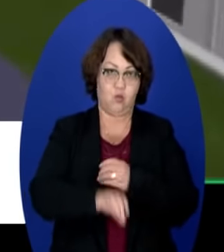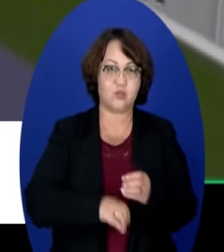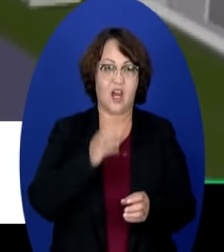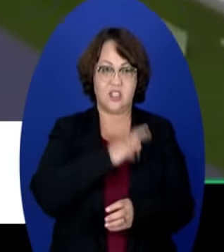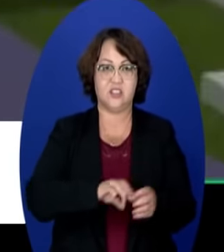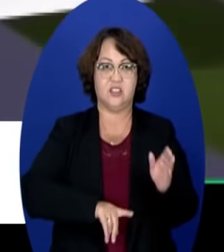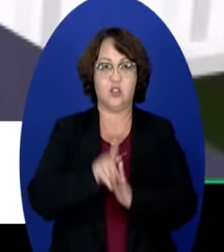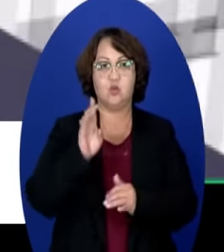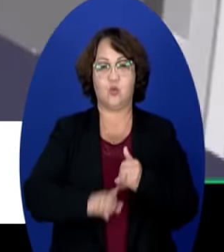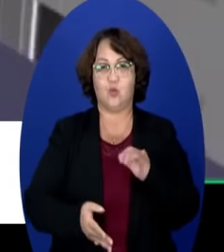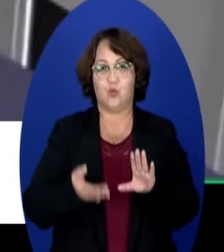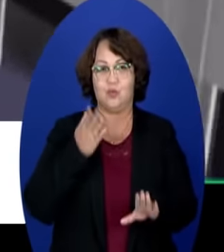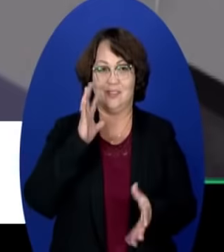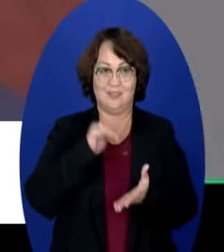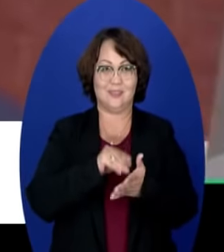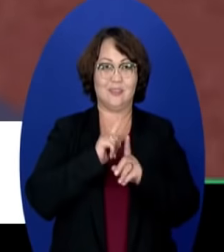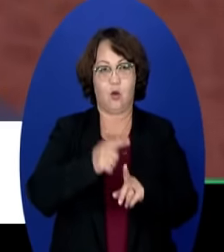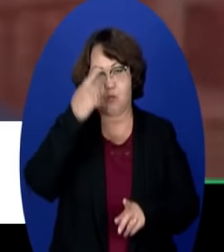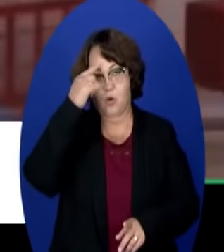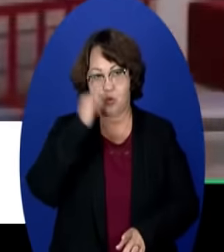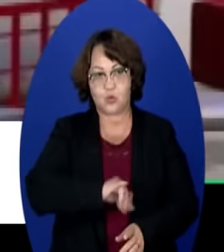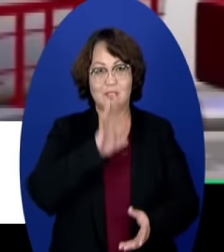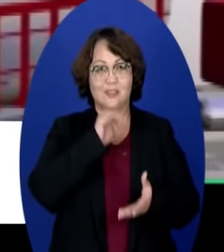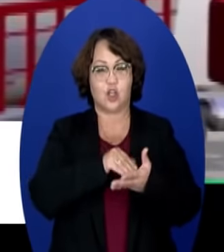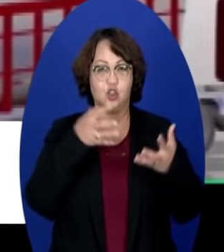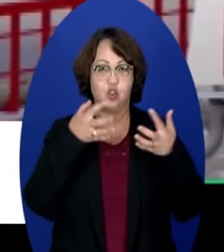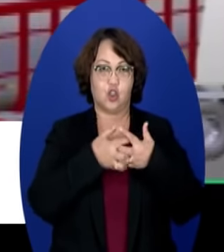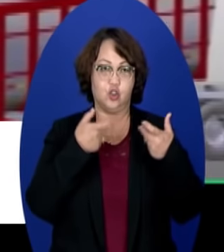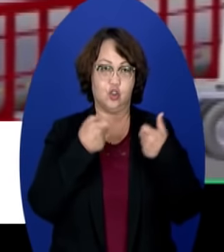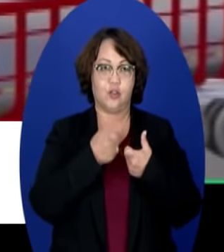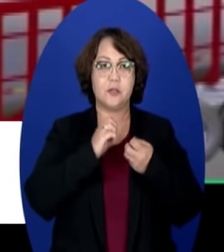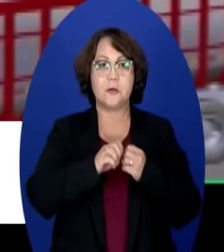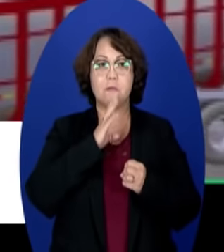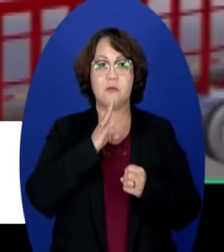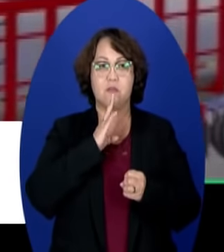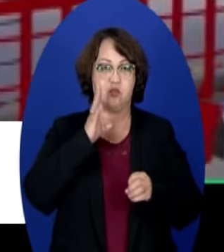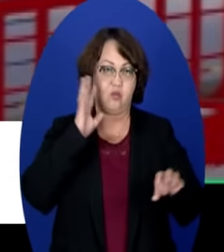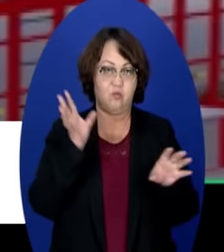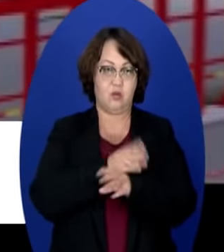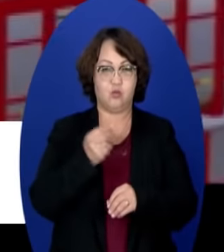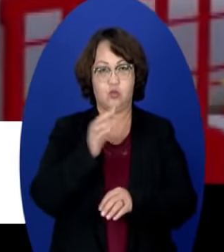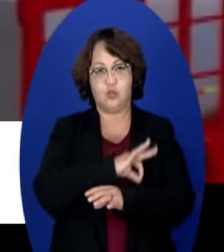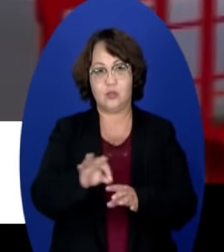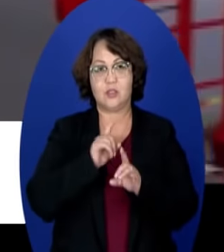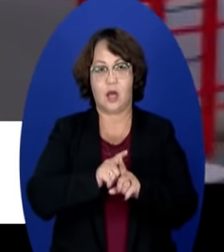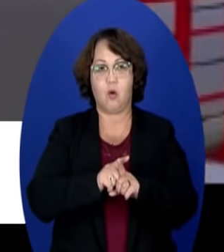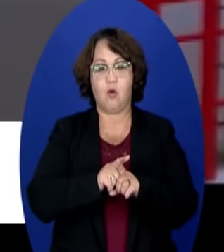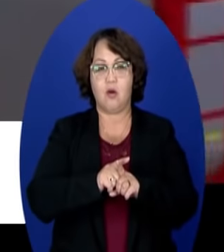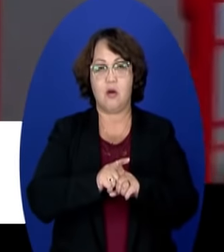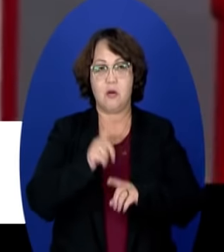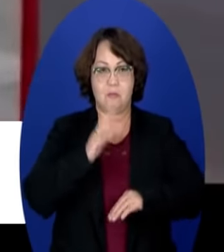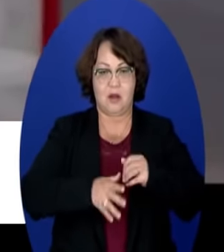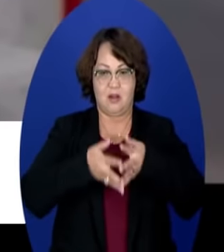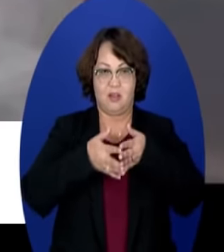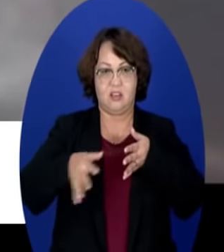ашиглаж эхэлсэн сүүлийн үеийн стандартуудыг Монгол орны стандартад нийцсэн байхаар тусгасан байна. Зураг төслийн дагуу барилгын дээд бүтцийн ажил